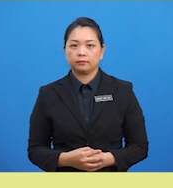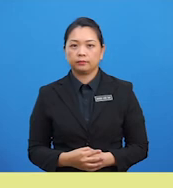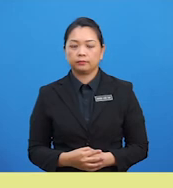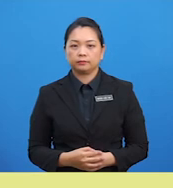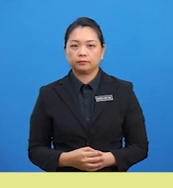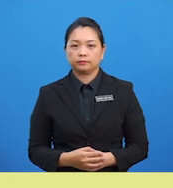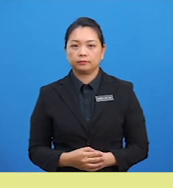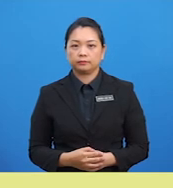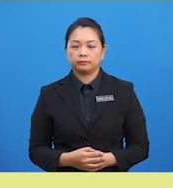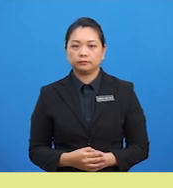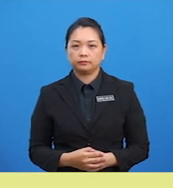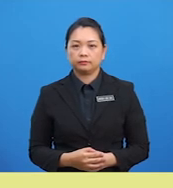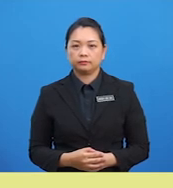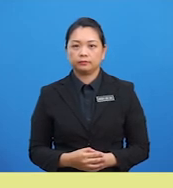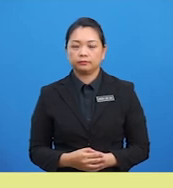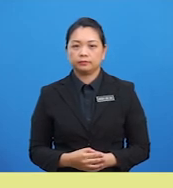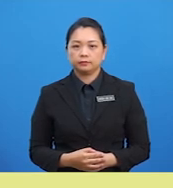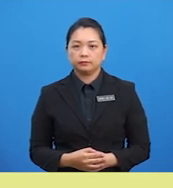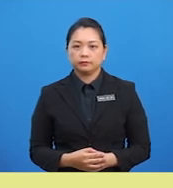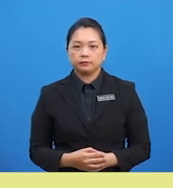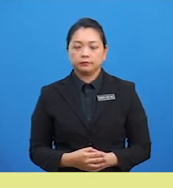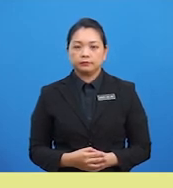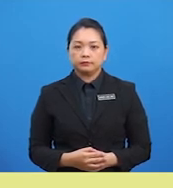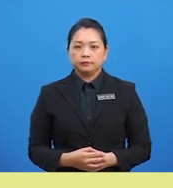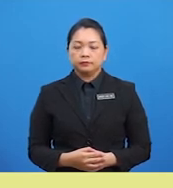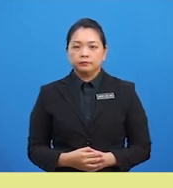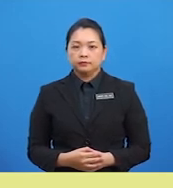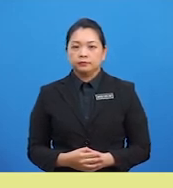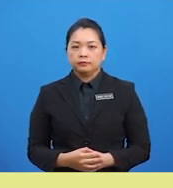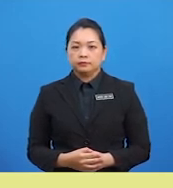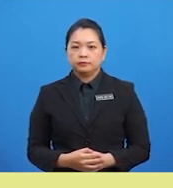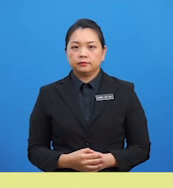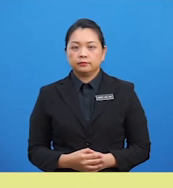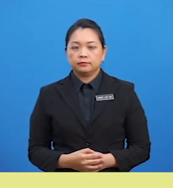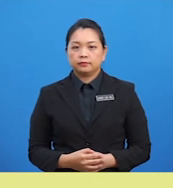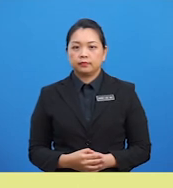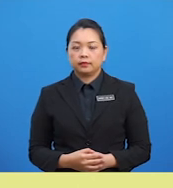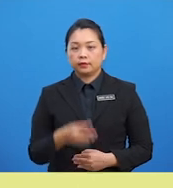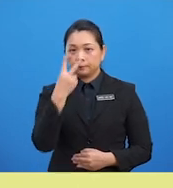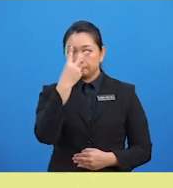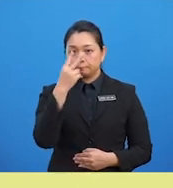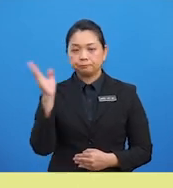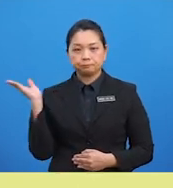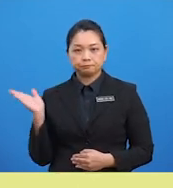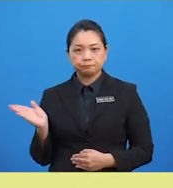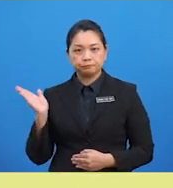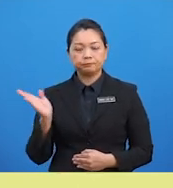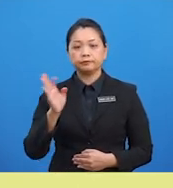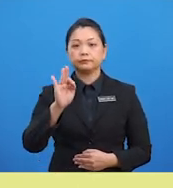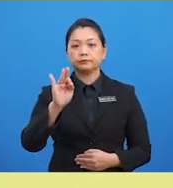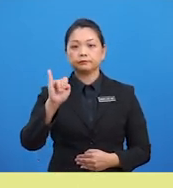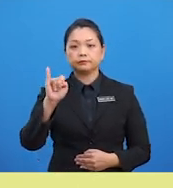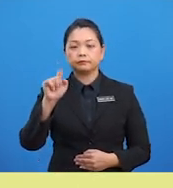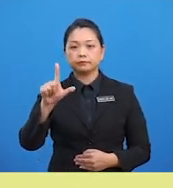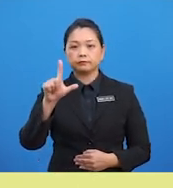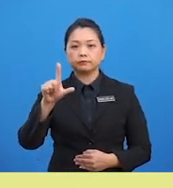Seterusnya, perintah asas bagi tujuan mengubah suai yang ke-8, iaitu fillet.